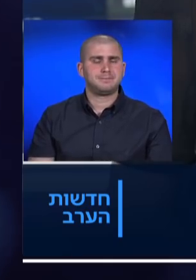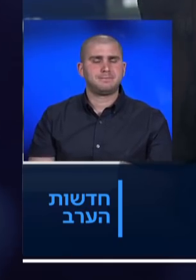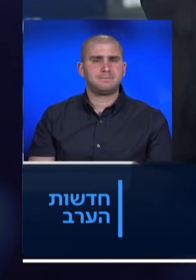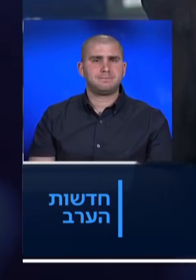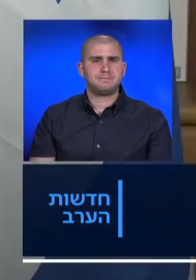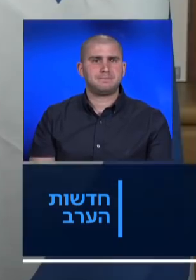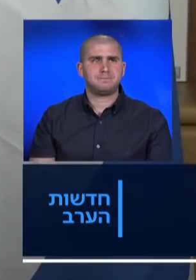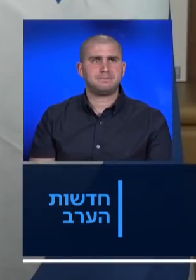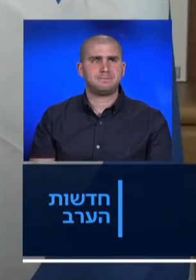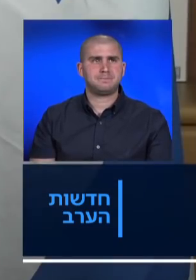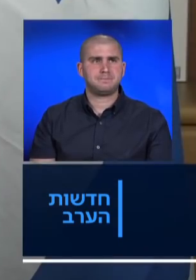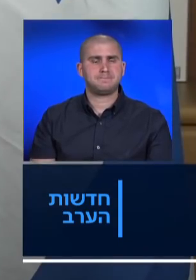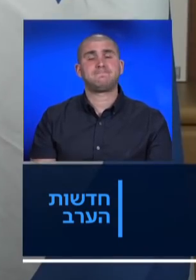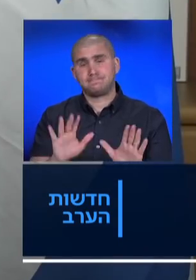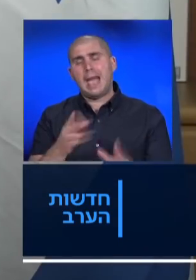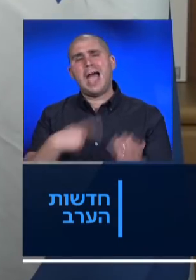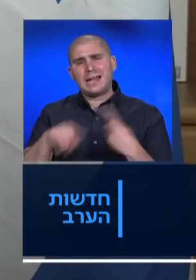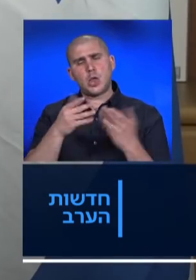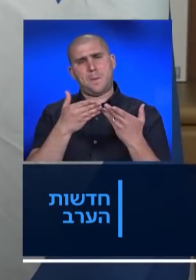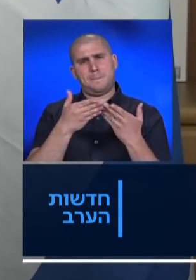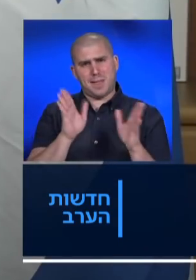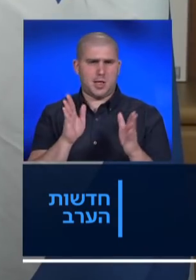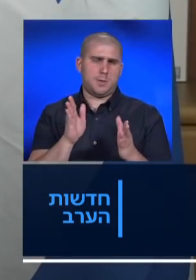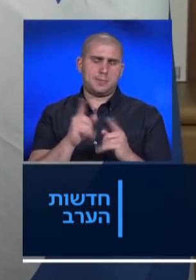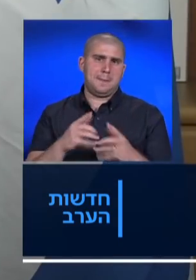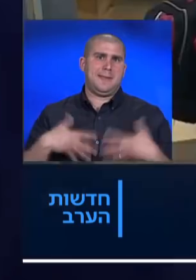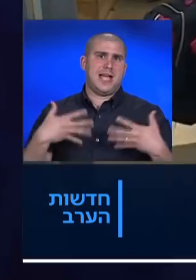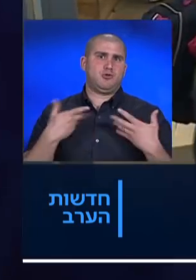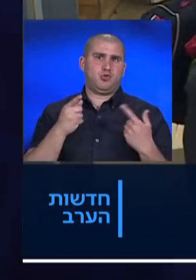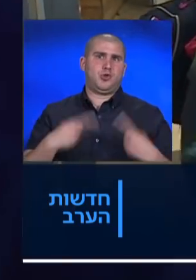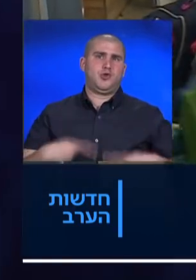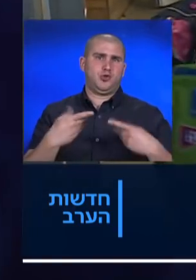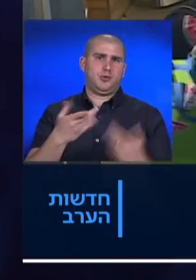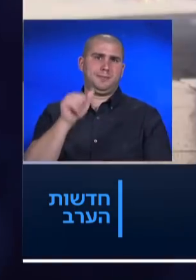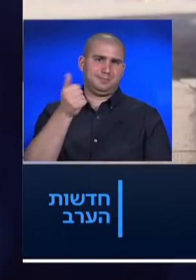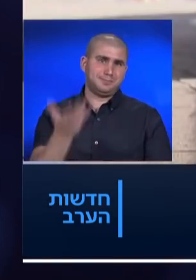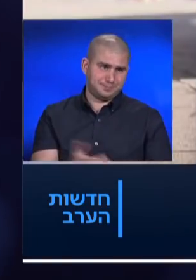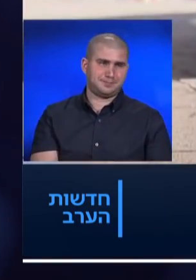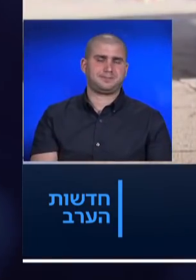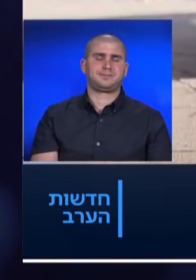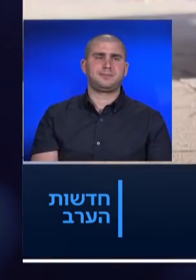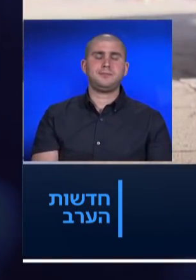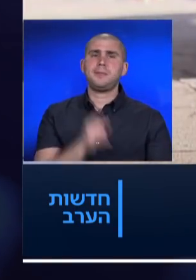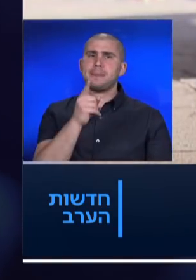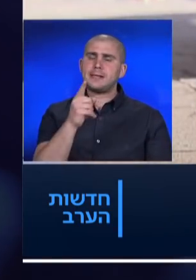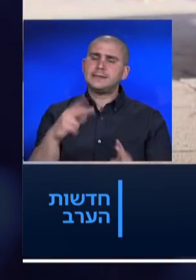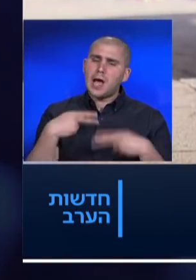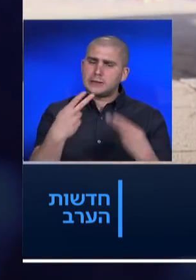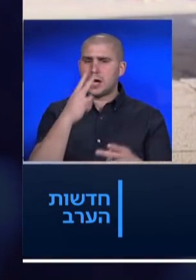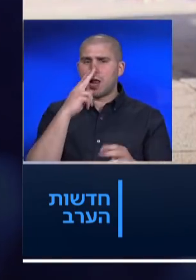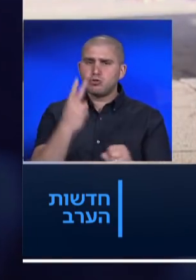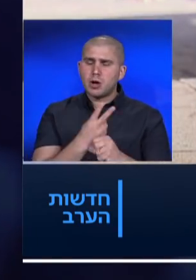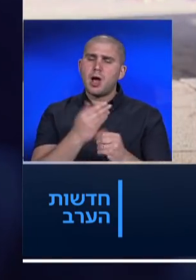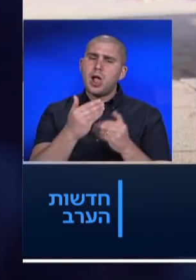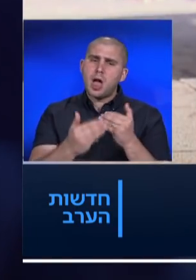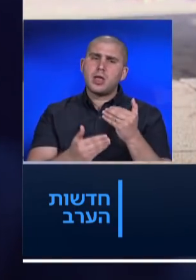טוב, אנחנו פתחנו באמת בהתרגשות את היום הזה. זה חזרה לשגרה איטית מאוד